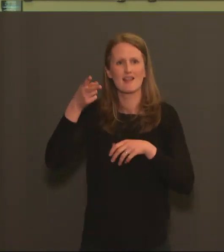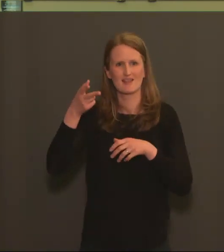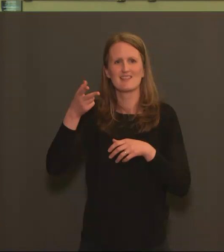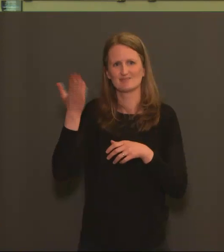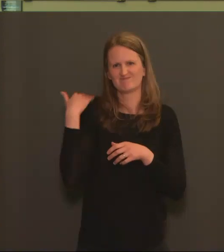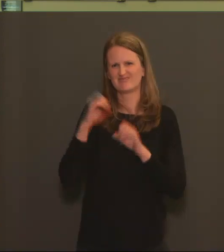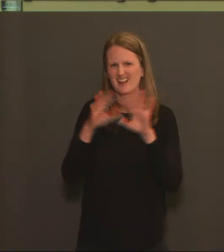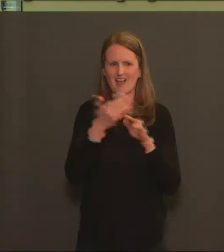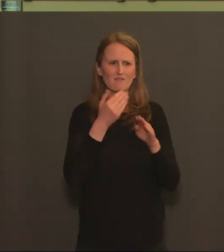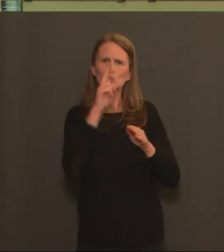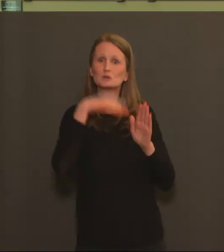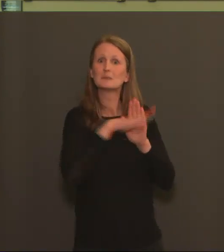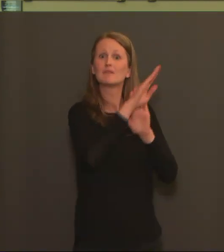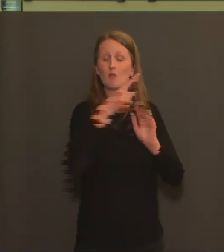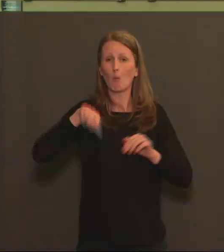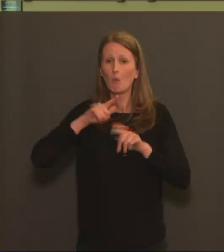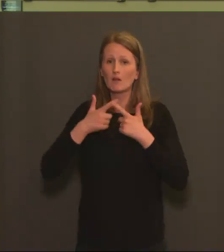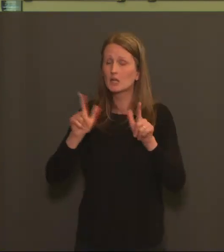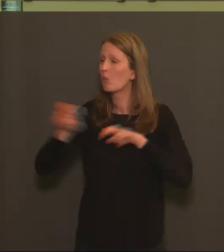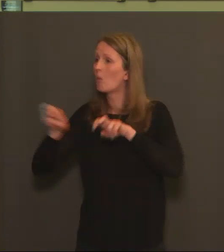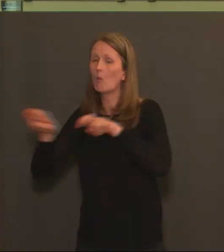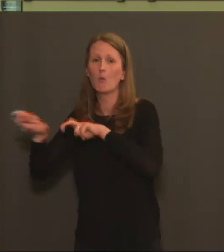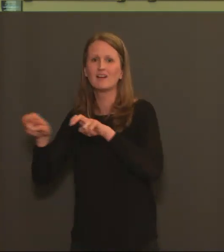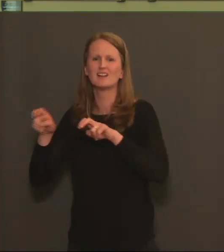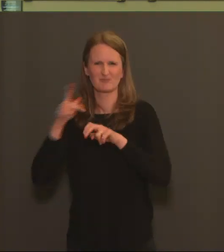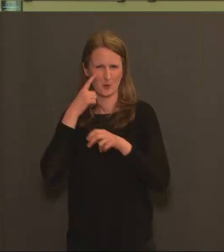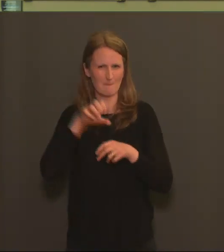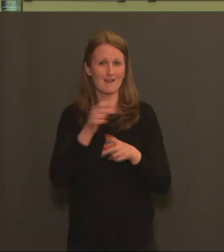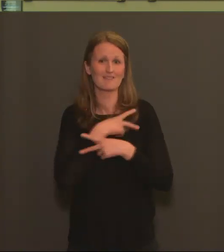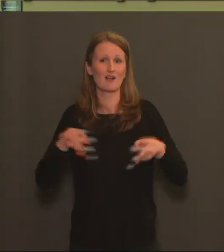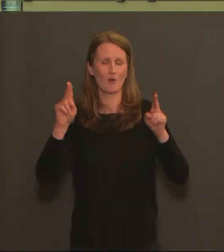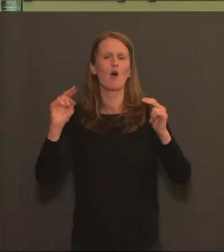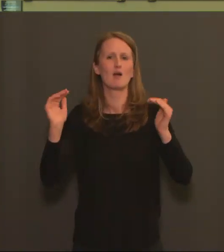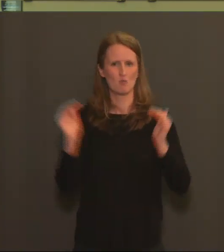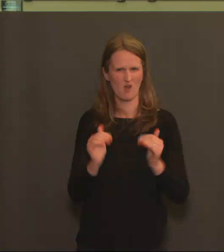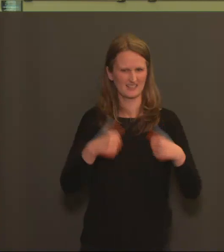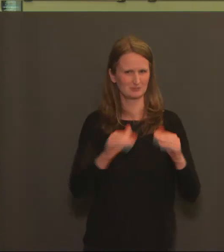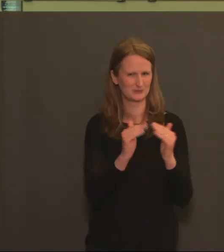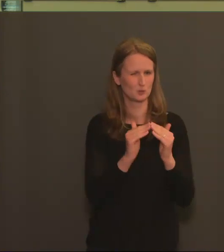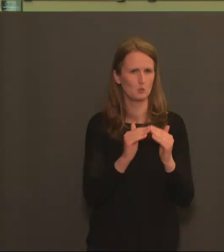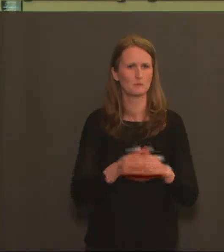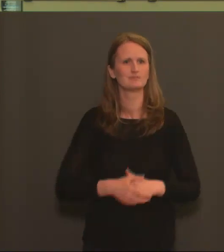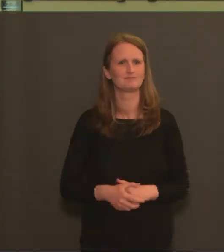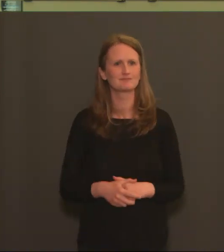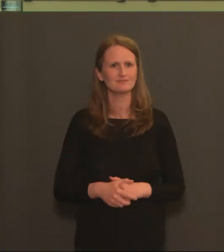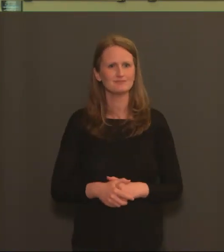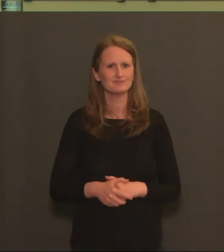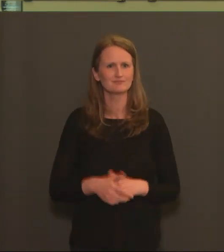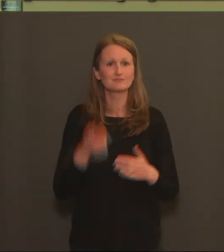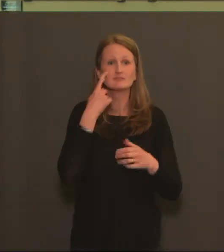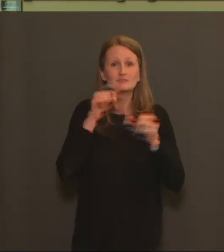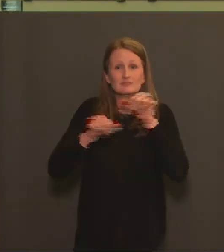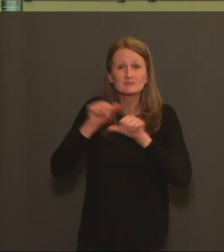foyer d'infection, si on s'intéresse au nombre d'infections, on se rend compte que le travail a de l'importance. Si on s'intéresse au foyer, au